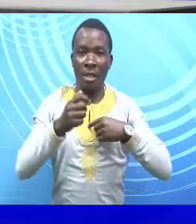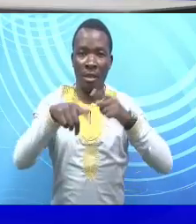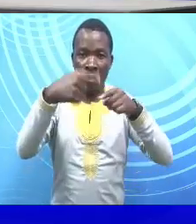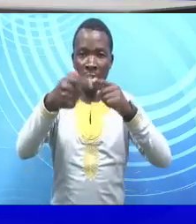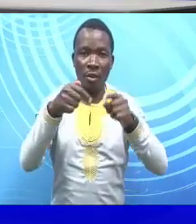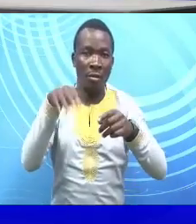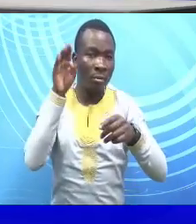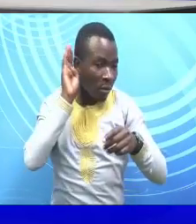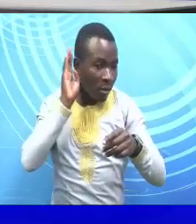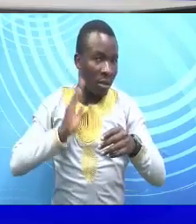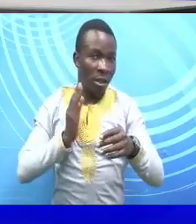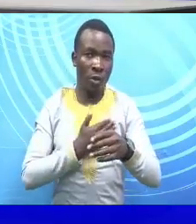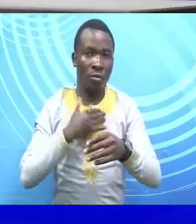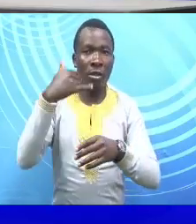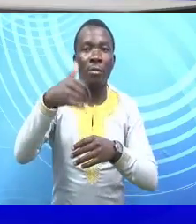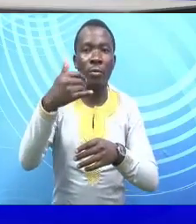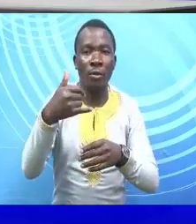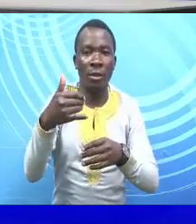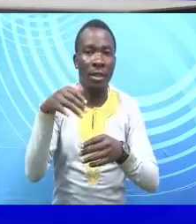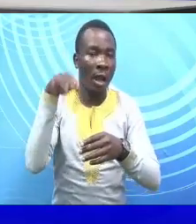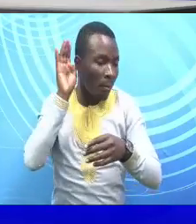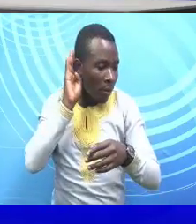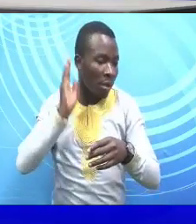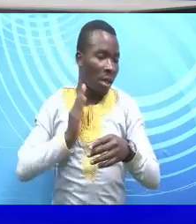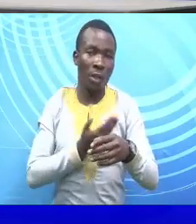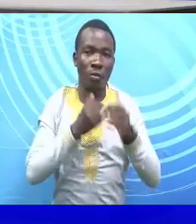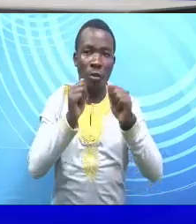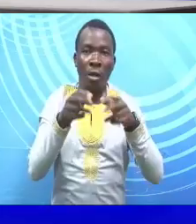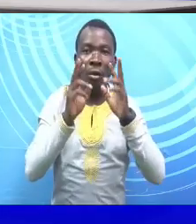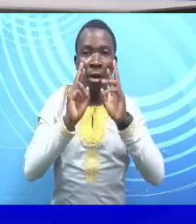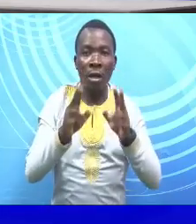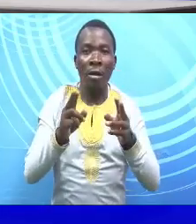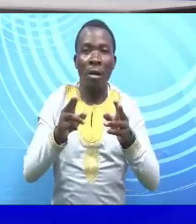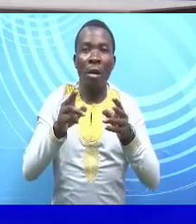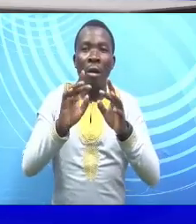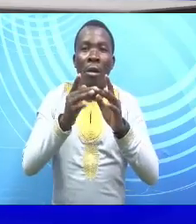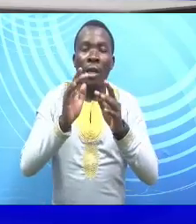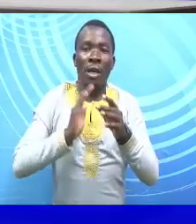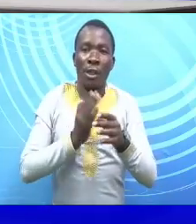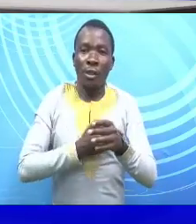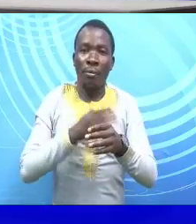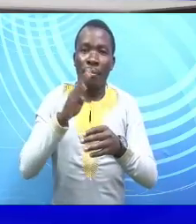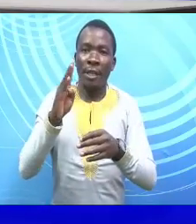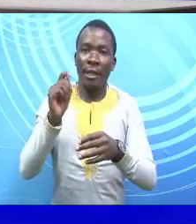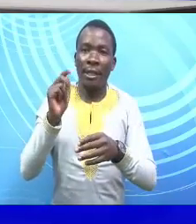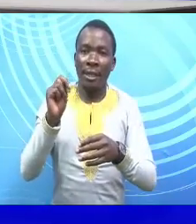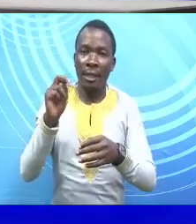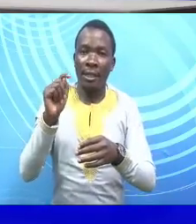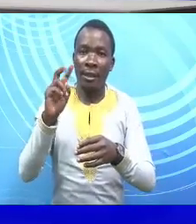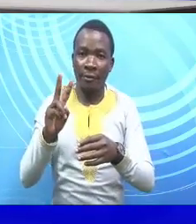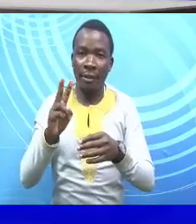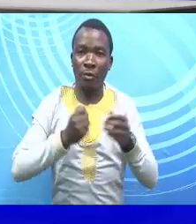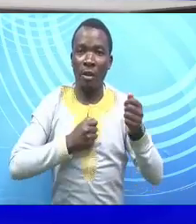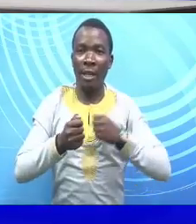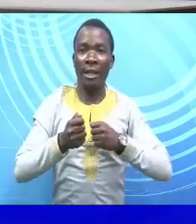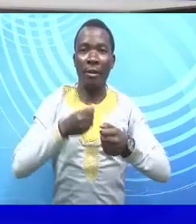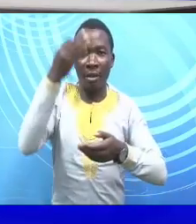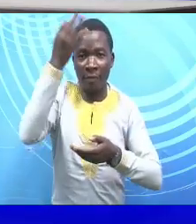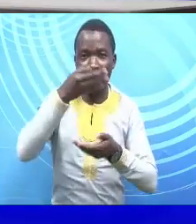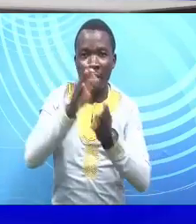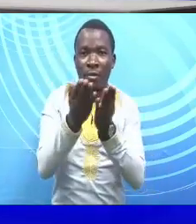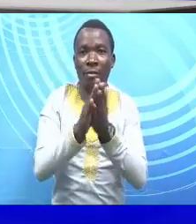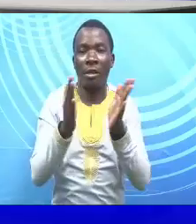makuru yacu ya buri munsi. Aya makuru yacu mushobora no kukena munyuze ku mbuga nkoranyambaga zacu BTN TV Rwanda live kuri Facebook ndetse no